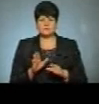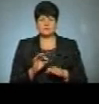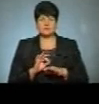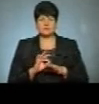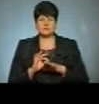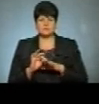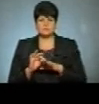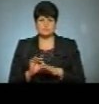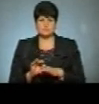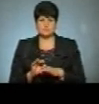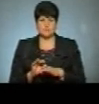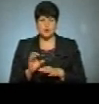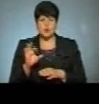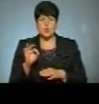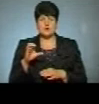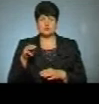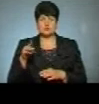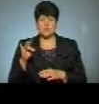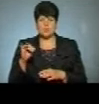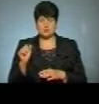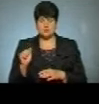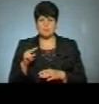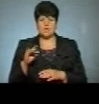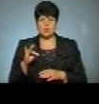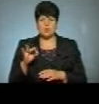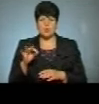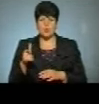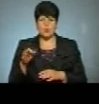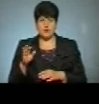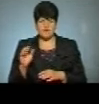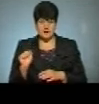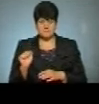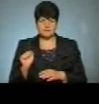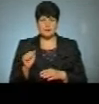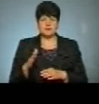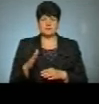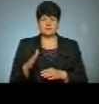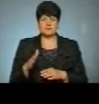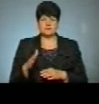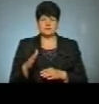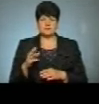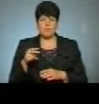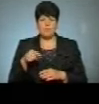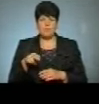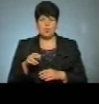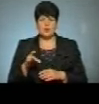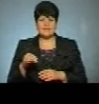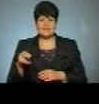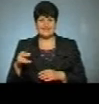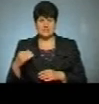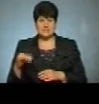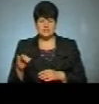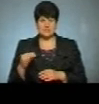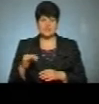по Острозького, Пирогова, Гоголя, Богдана Хмельницького, правий поворот на політехнічний шляхопровід, як ми